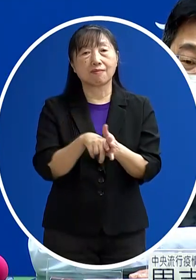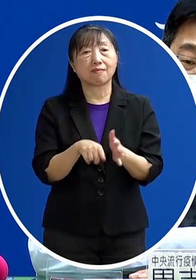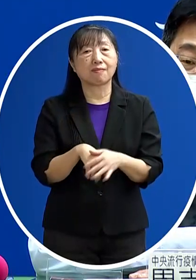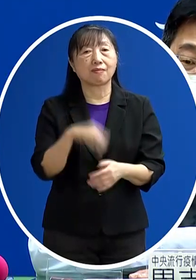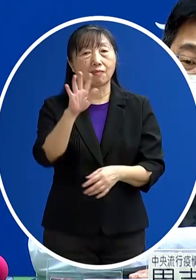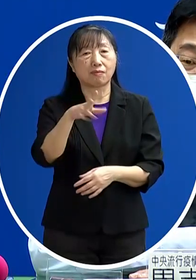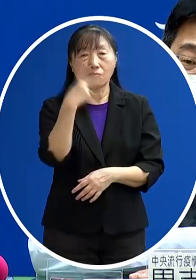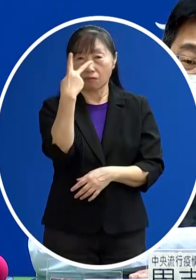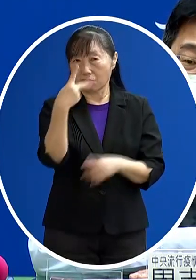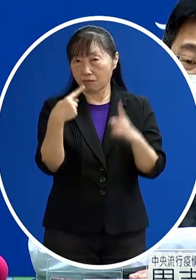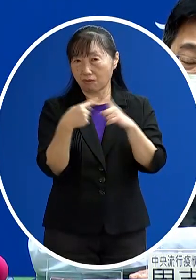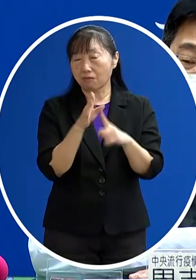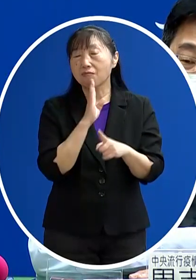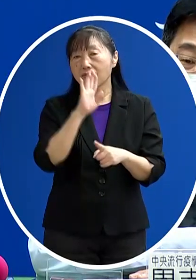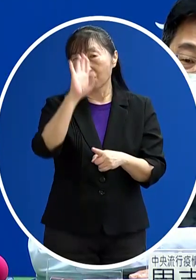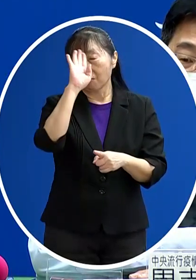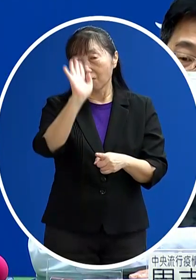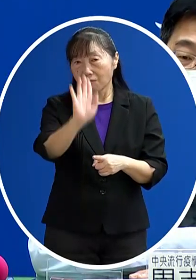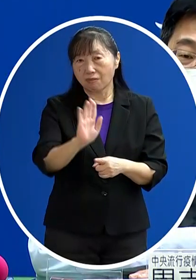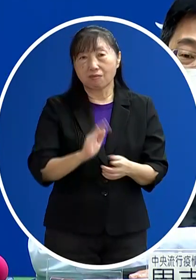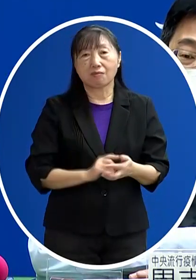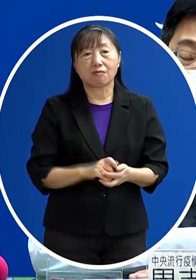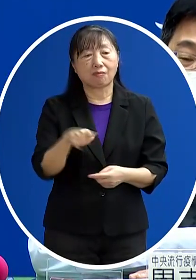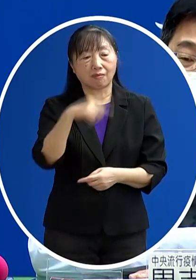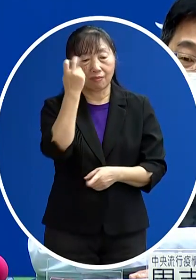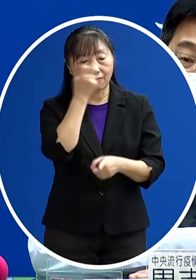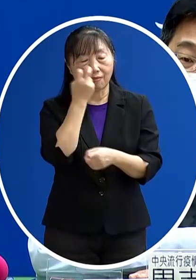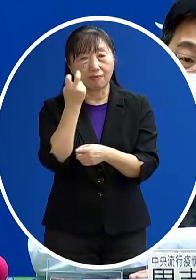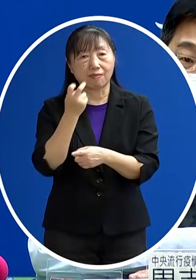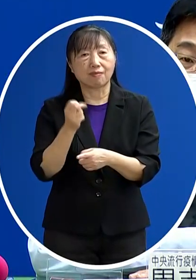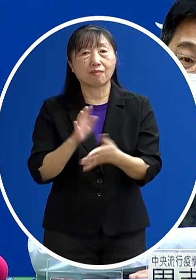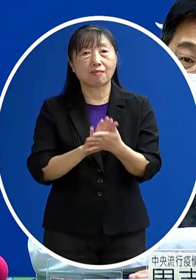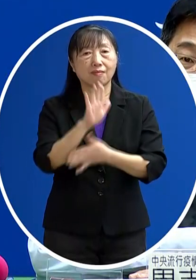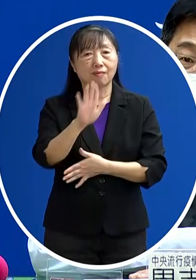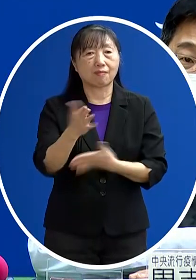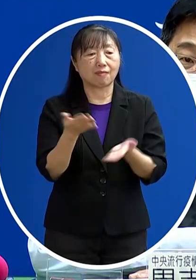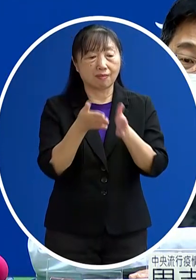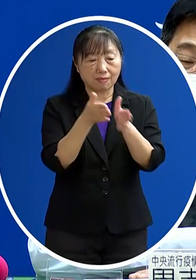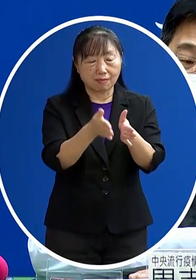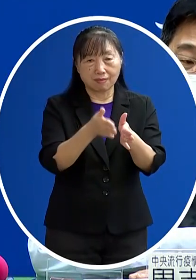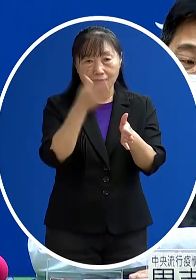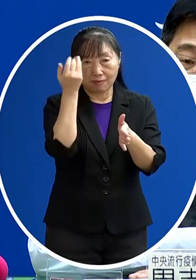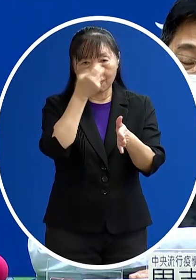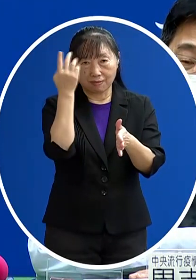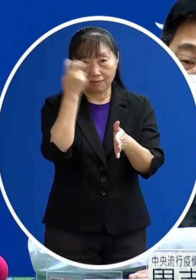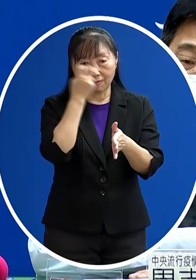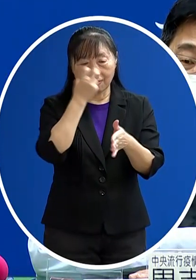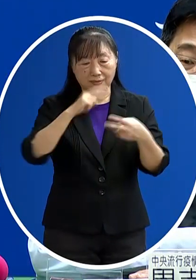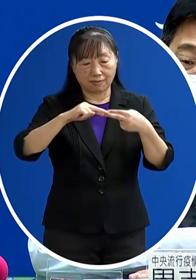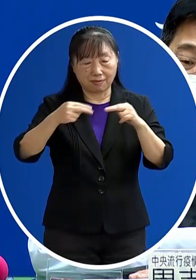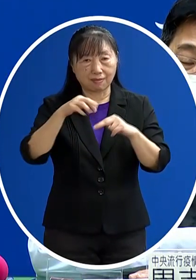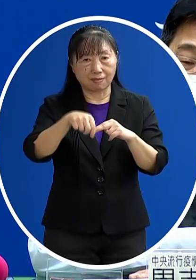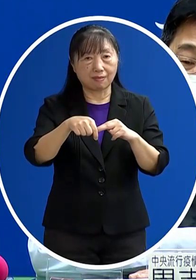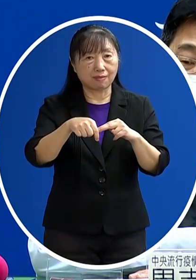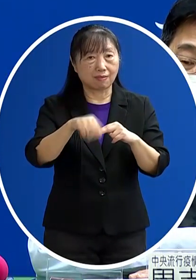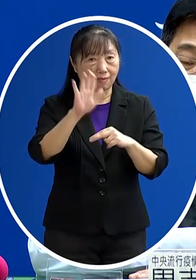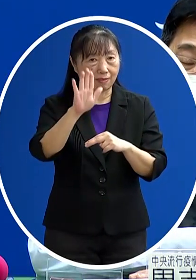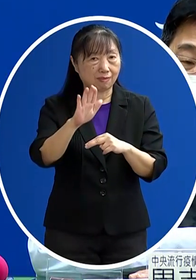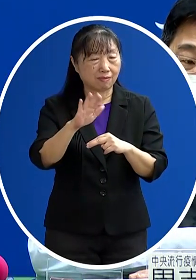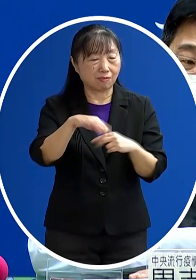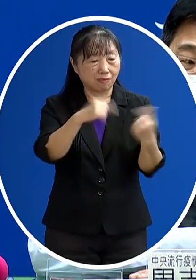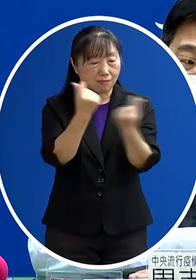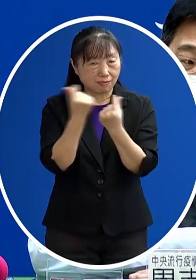境外移入確診的個案那經過這個全基因定序的比較之後 目前是有發現說這個有高